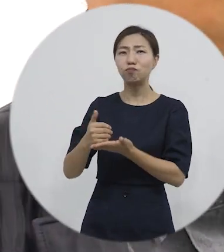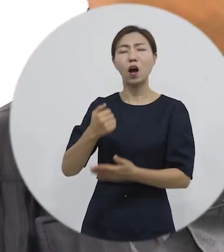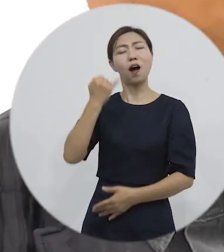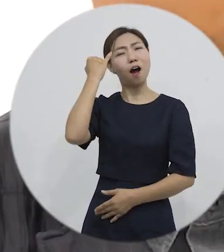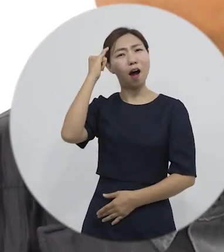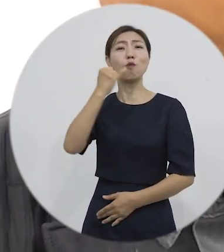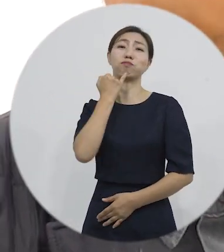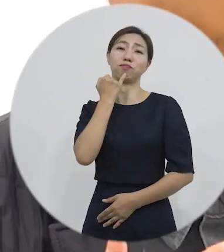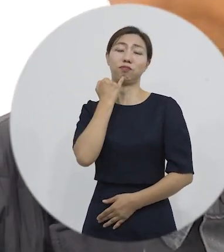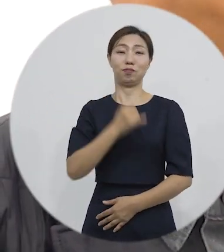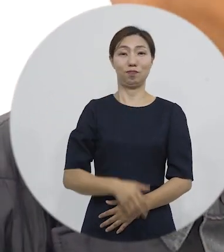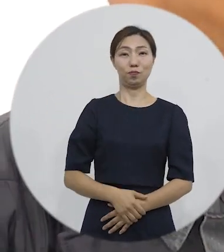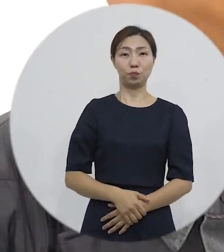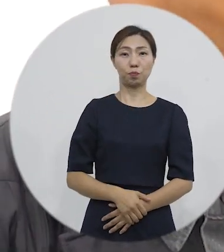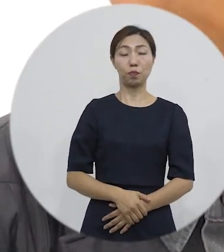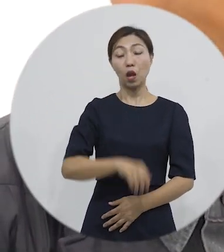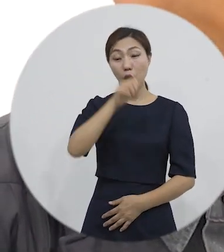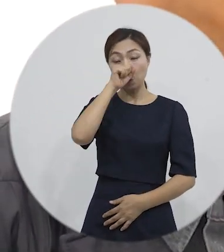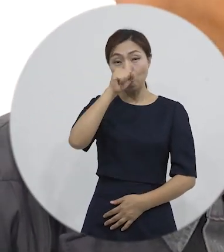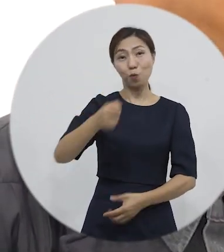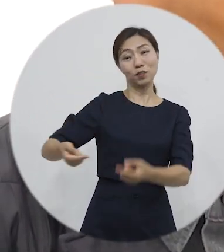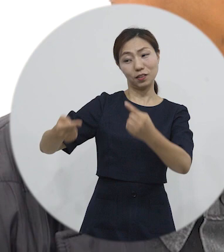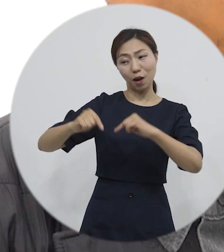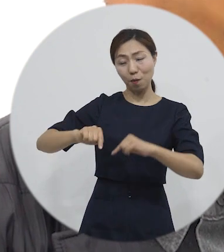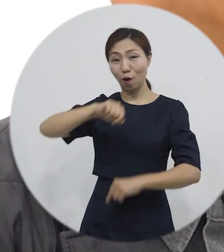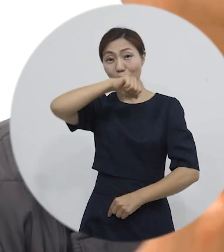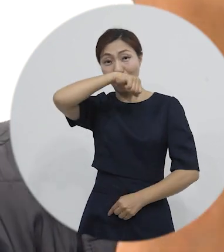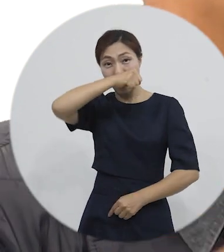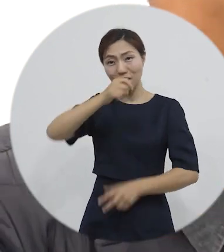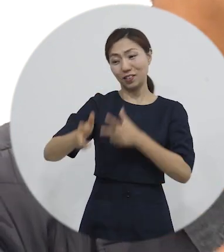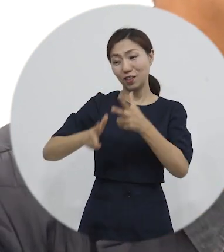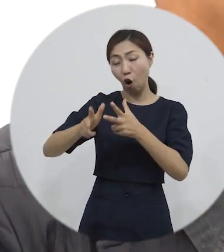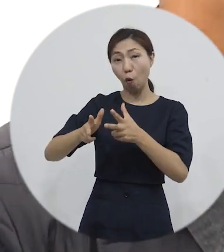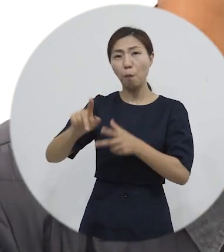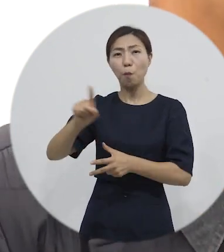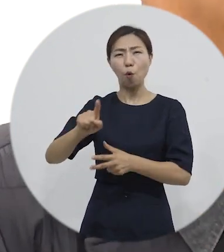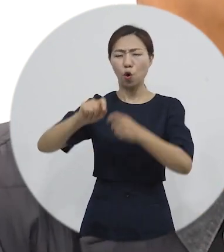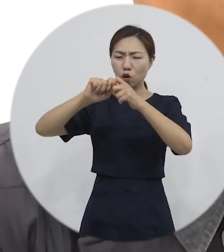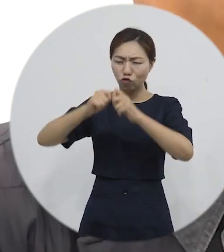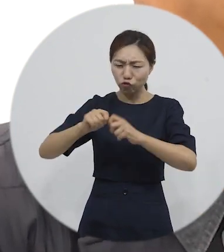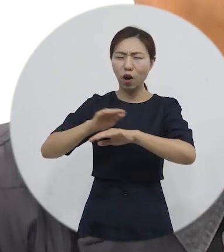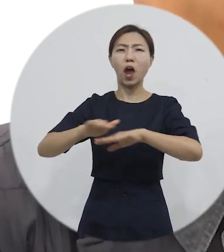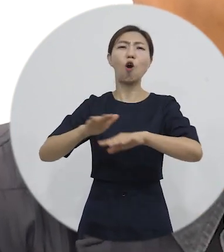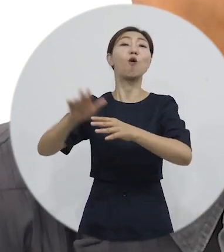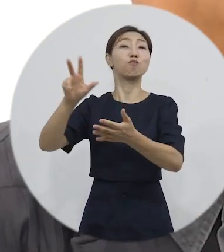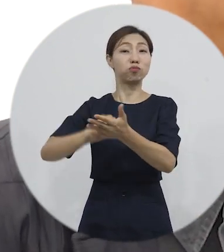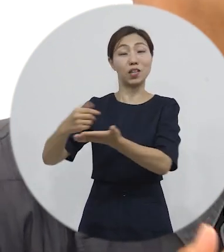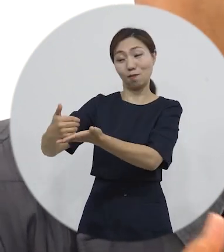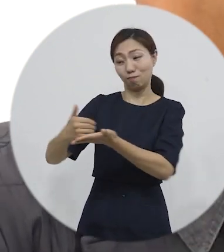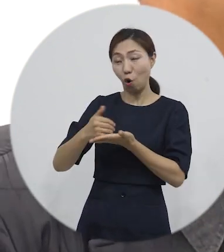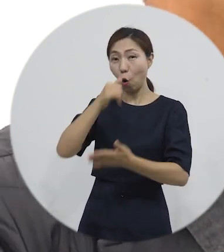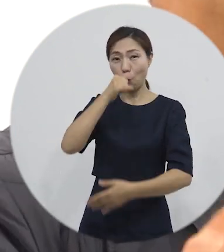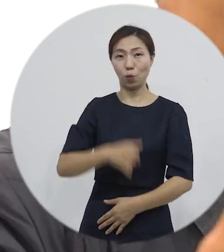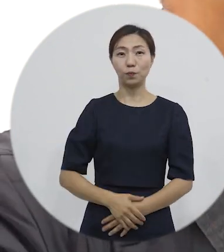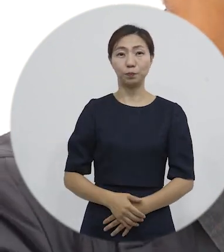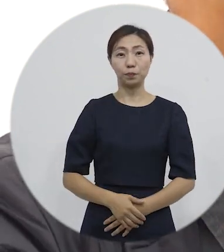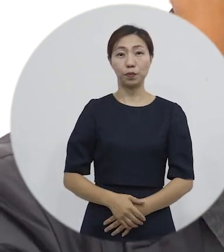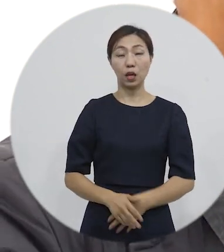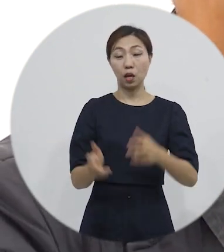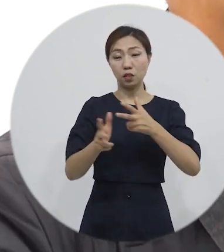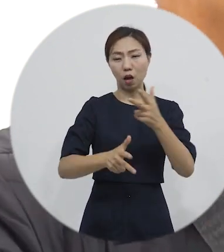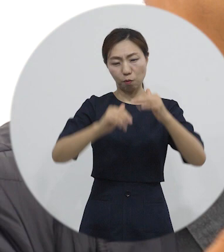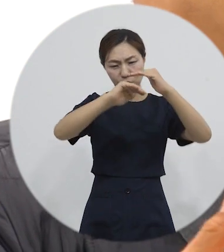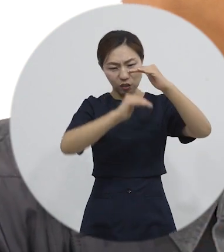이런 것처럼 좋은 참여예산 사업이라고 하는 것은 아주 구체적인 문제를 담고 있습니다. 그래서 사업의